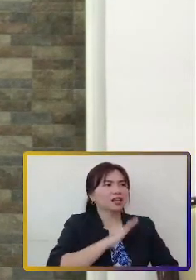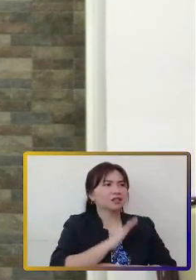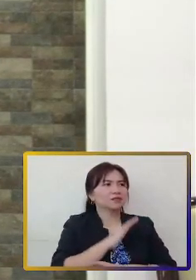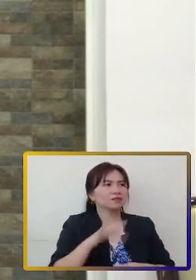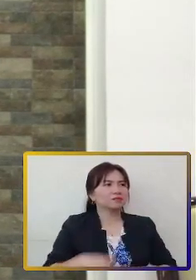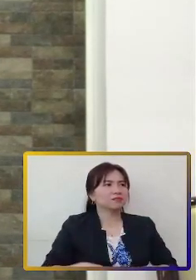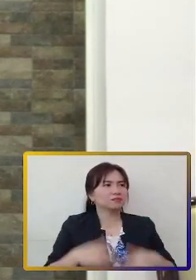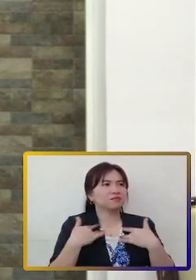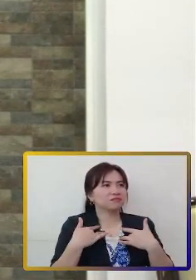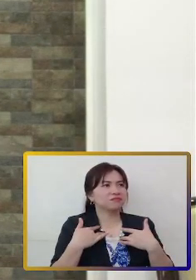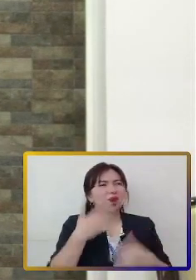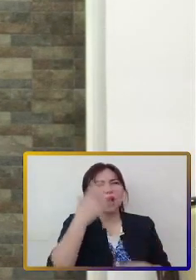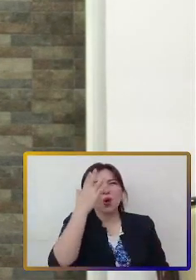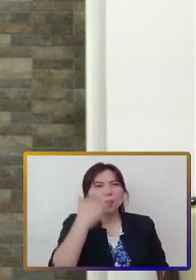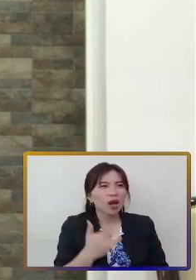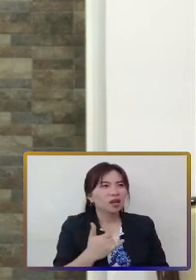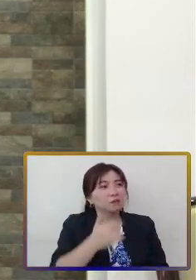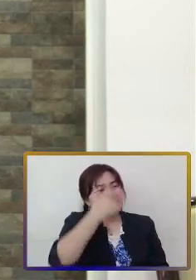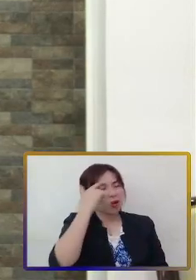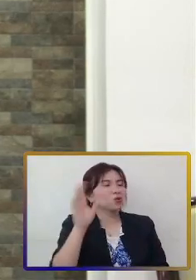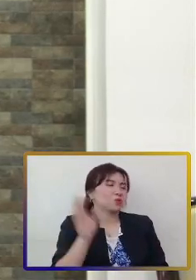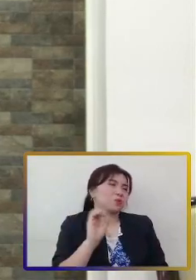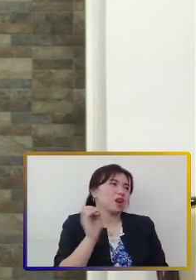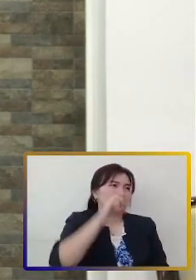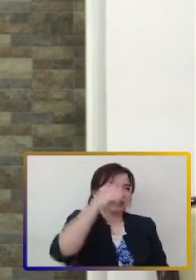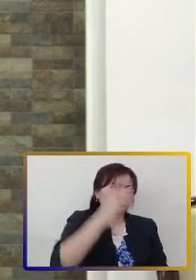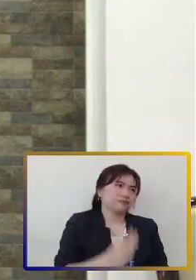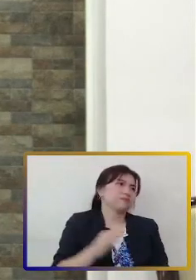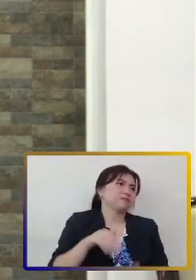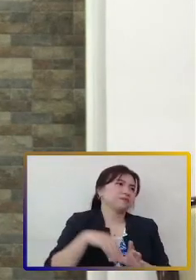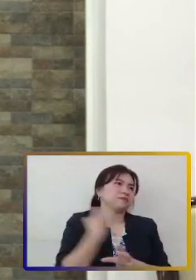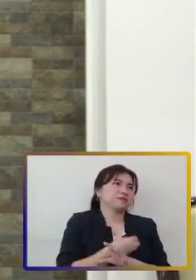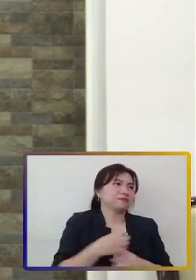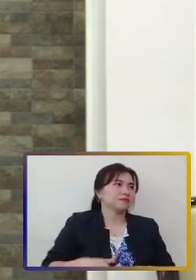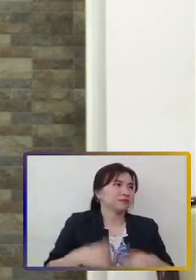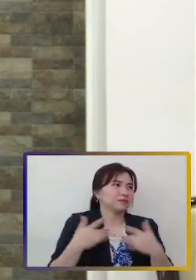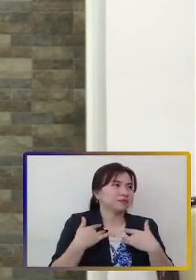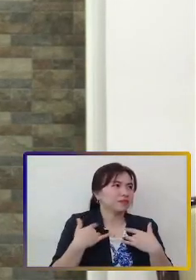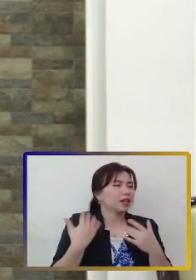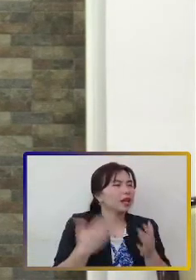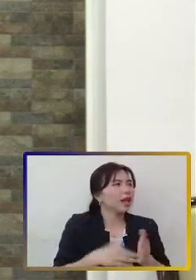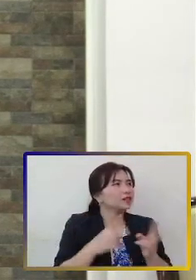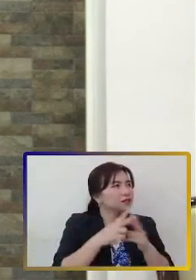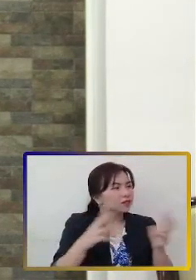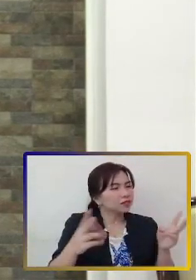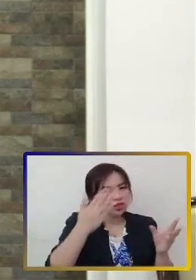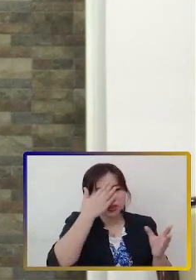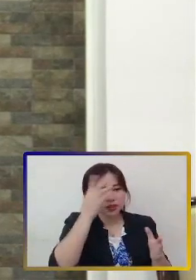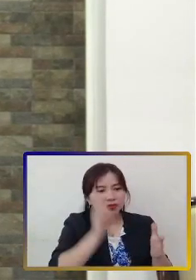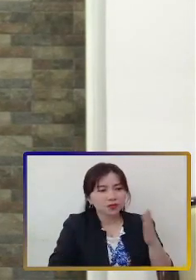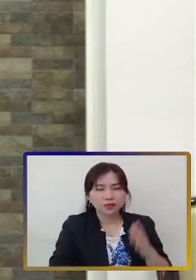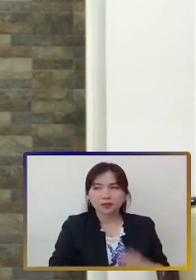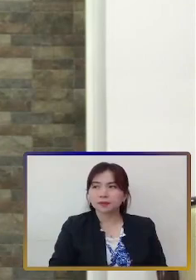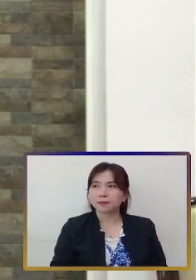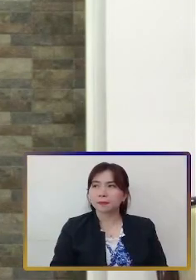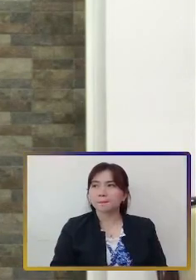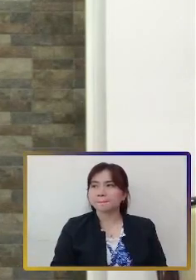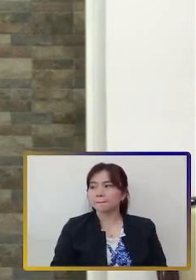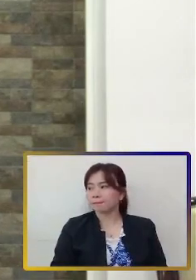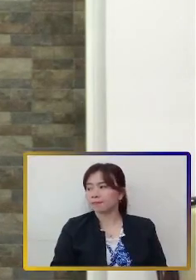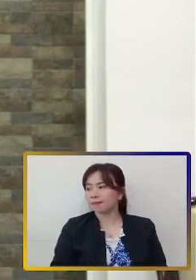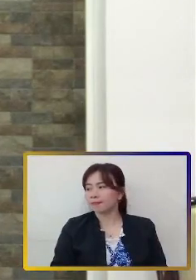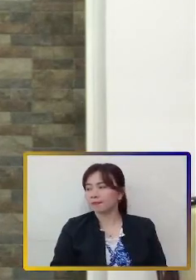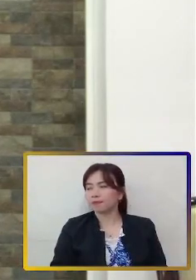Nasan ang Diyos sa bahagi ng buhay natin very Familiar passage but the message should